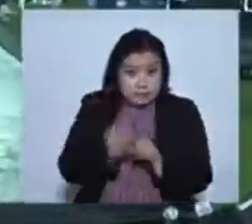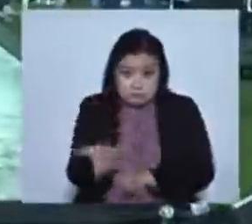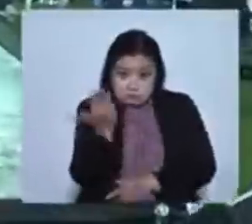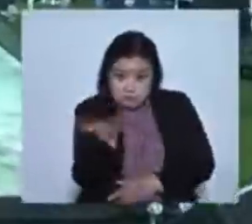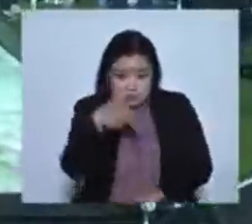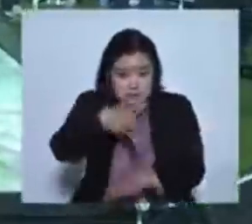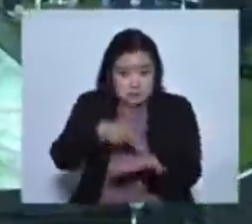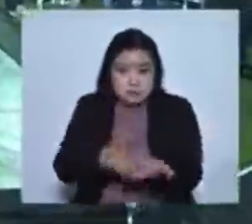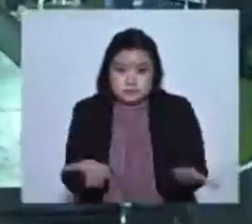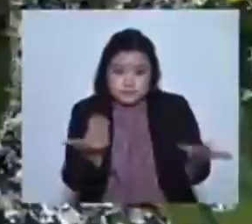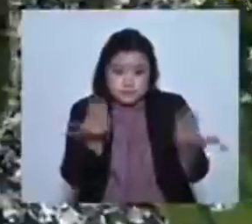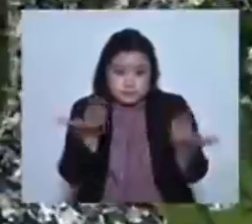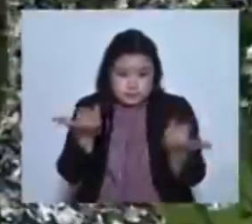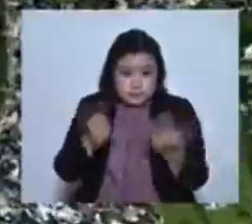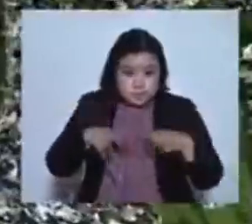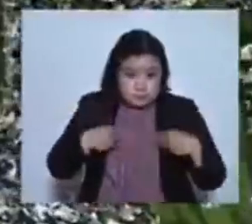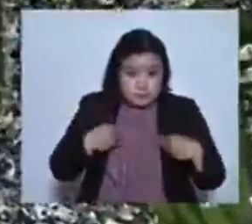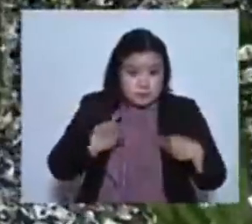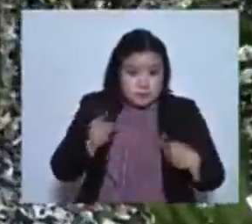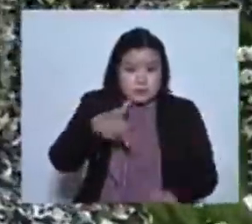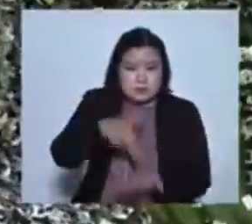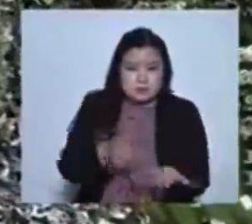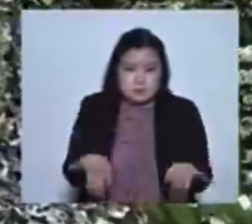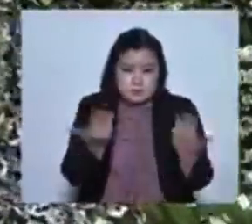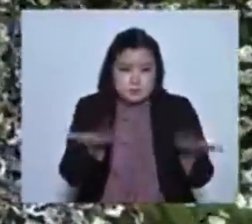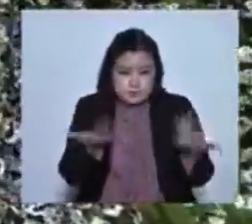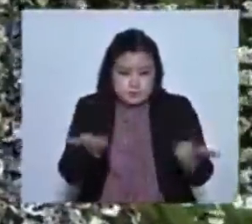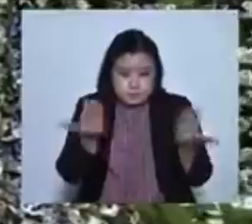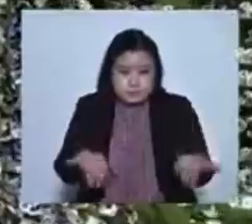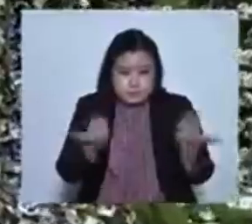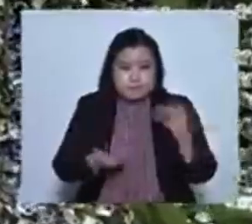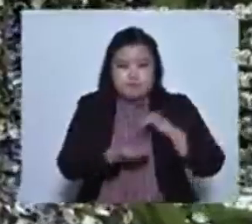ายืนขึ้นรวมพลังลุกขึ้น